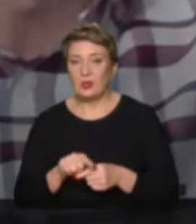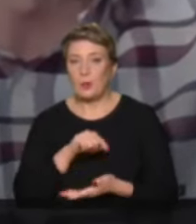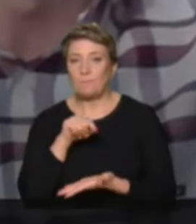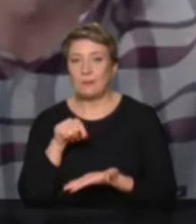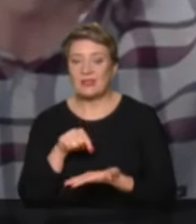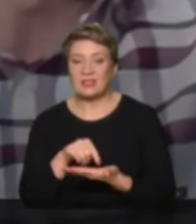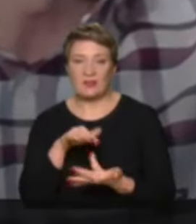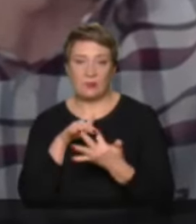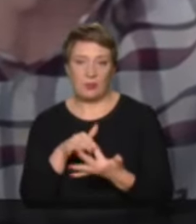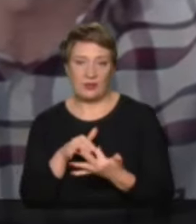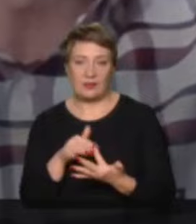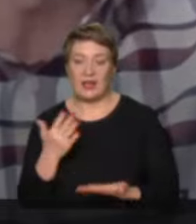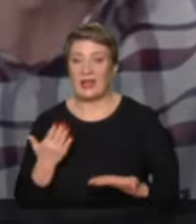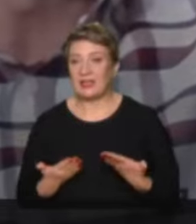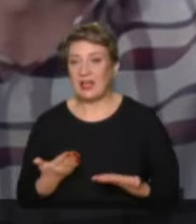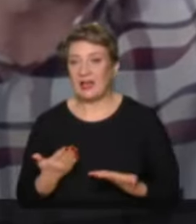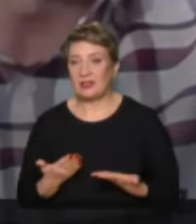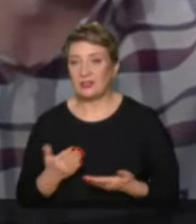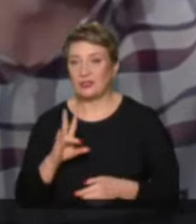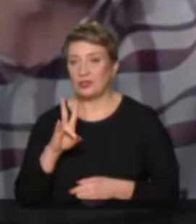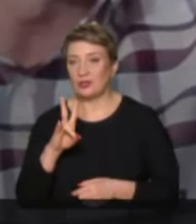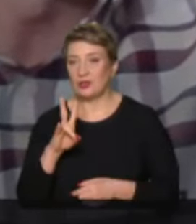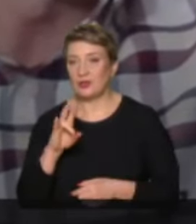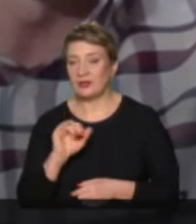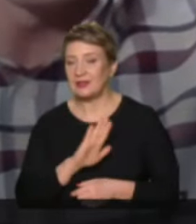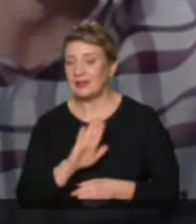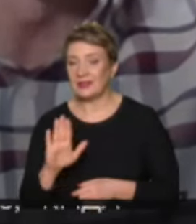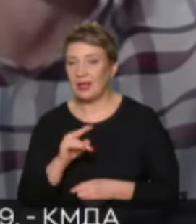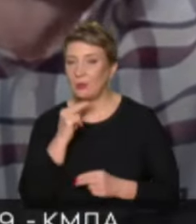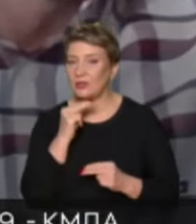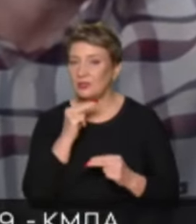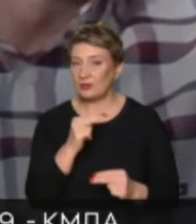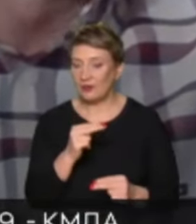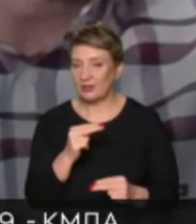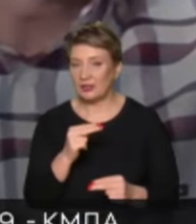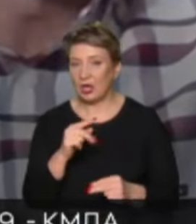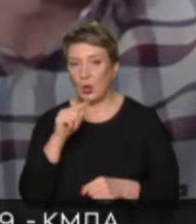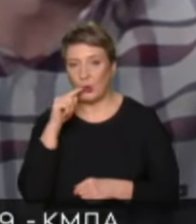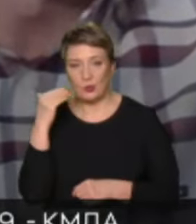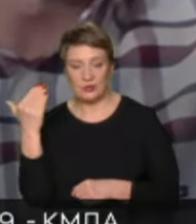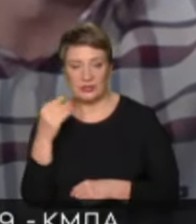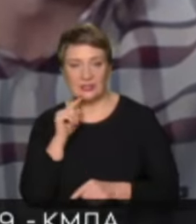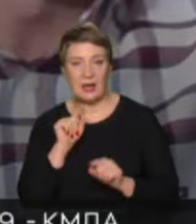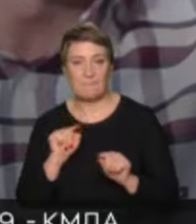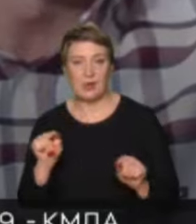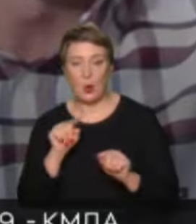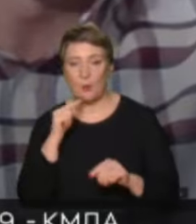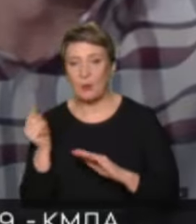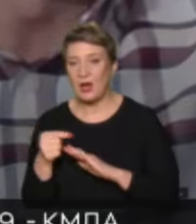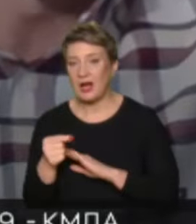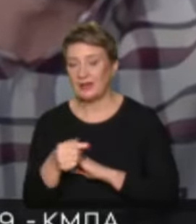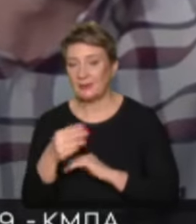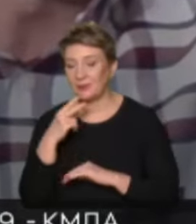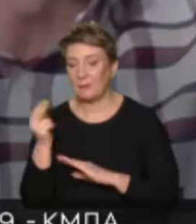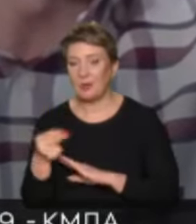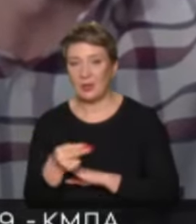що якщо не приділяти увагу російській пропаганді щодо бойових дій в районі